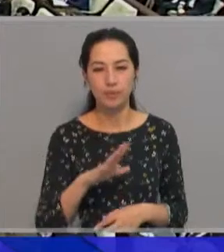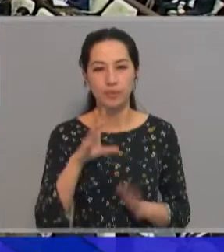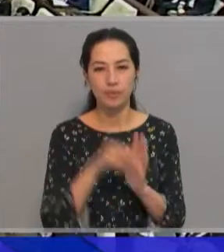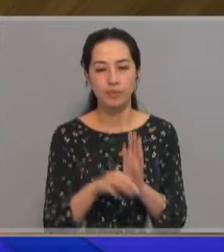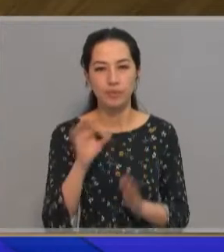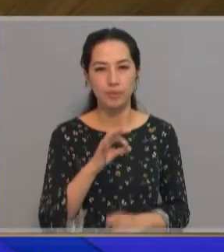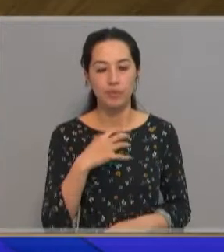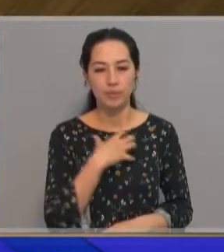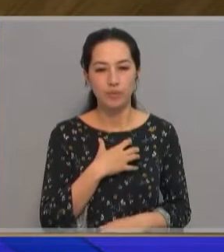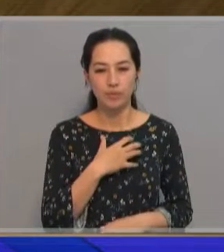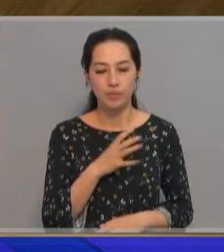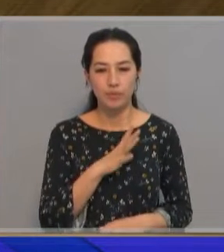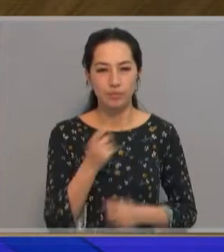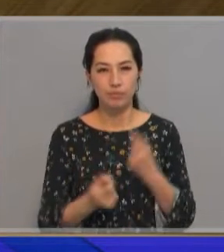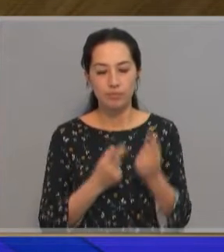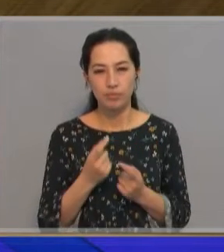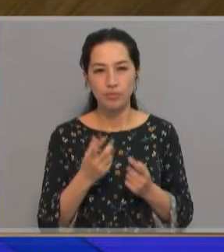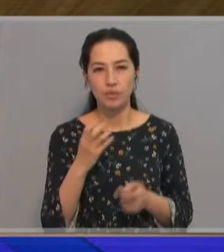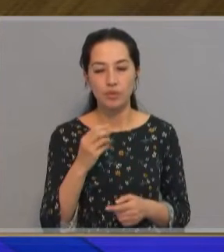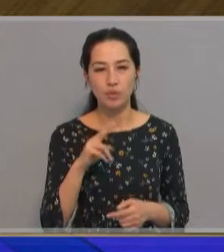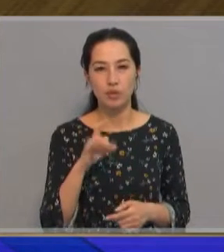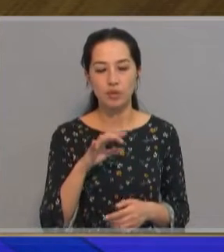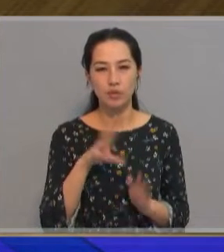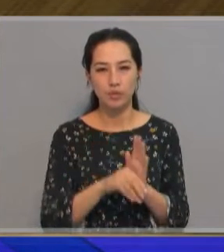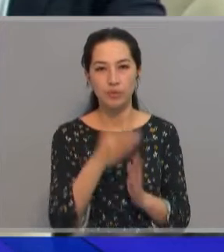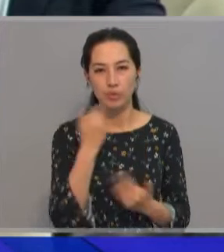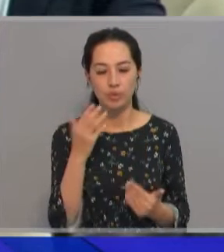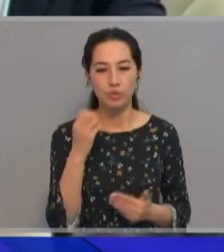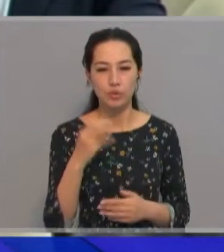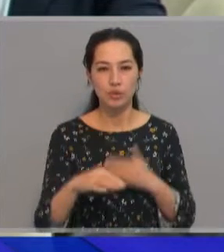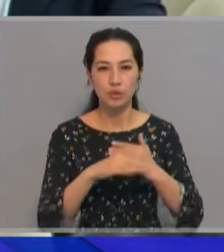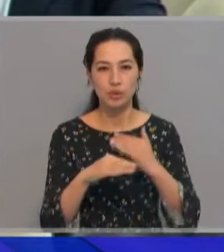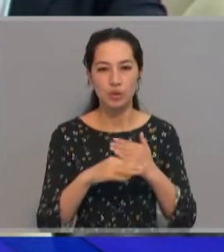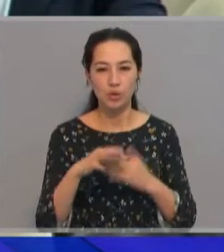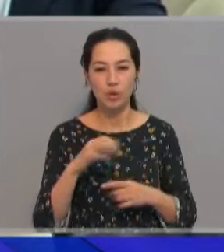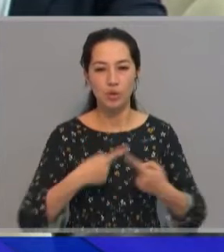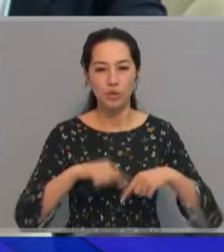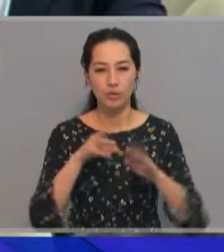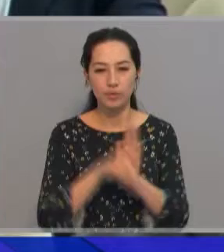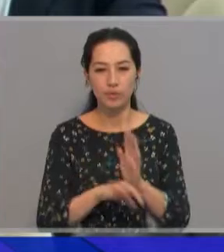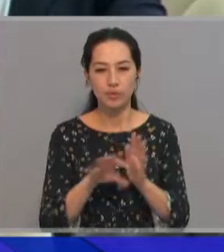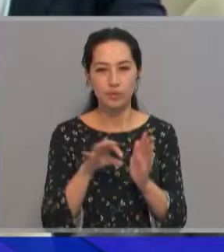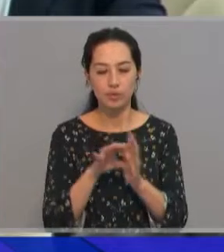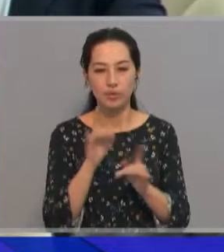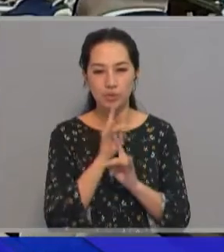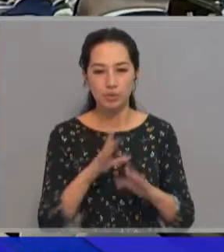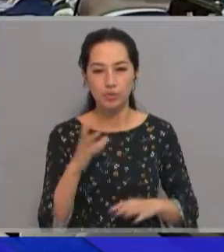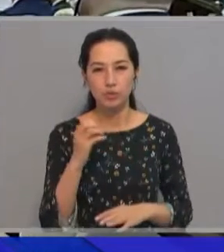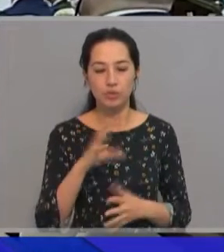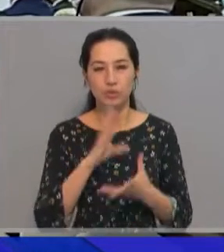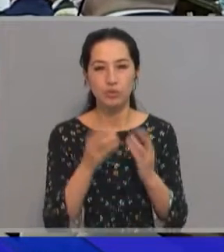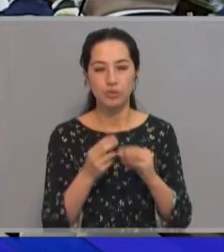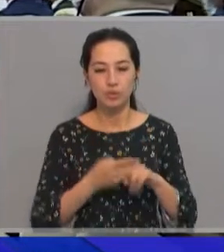оның жағымсыз тұстары да пайда болды. Партияда жоқ азаматтар мәжіліске ғана емес, жергілікті өкілдік органдарға да сайлана алмайтын болды.